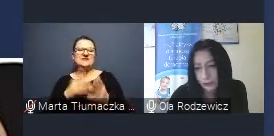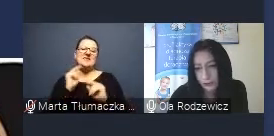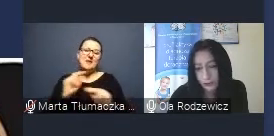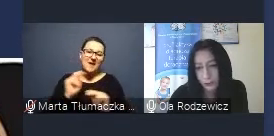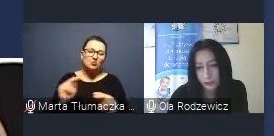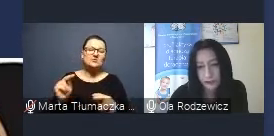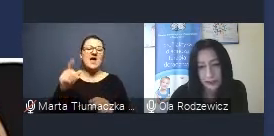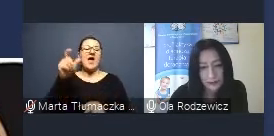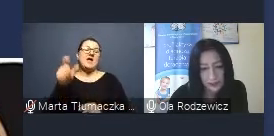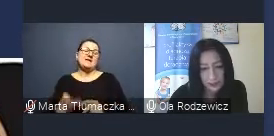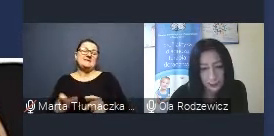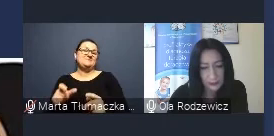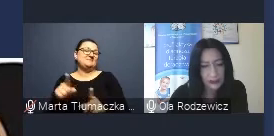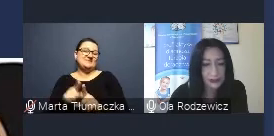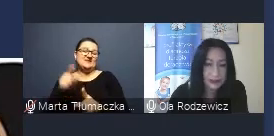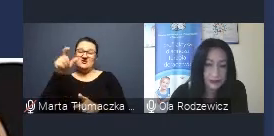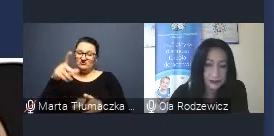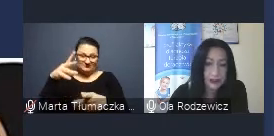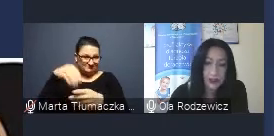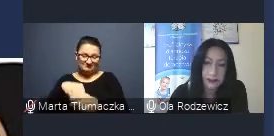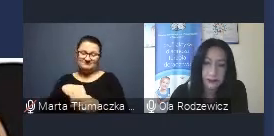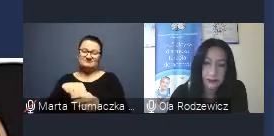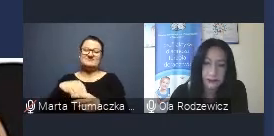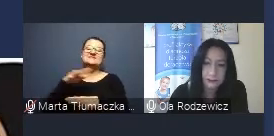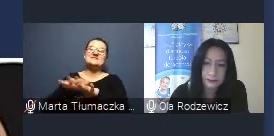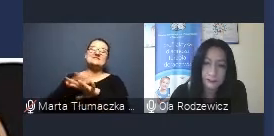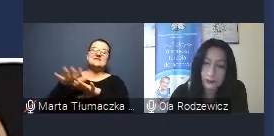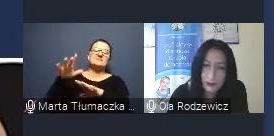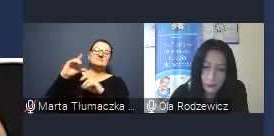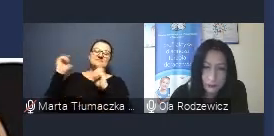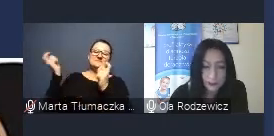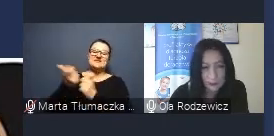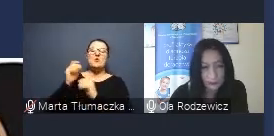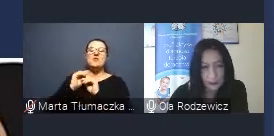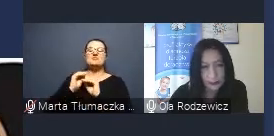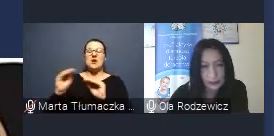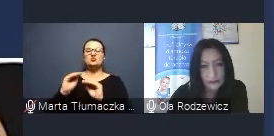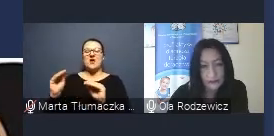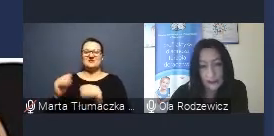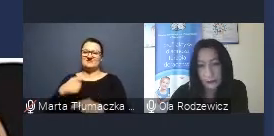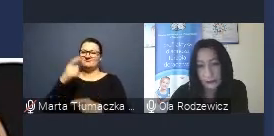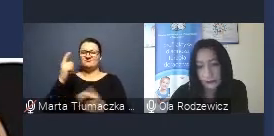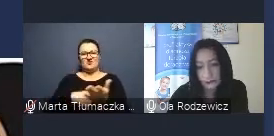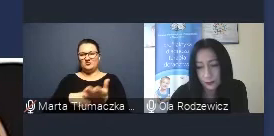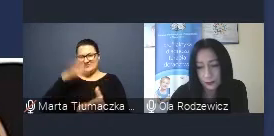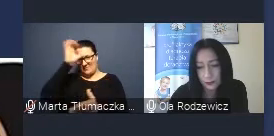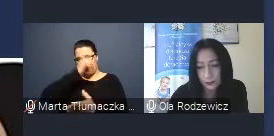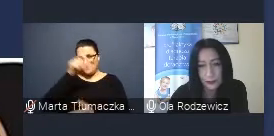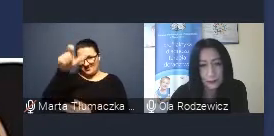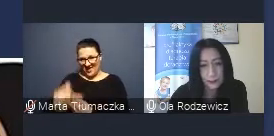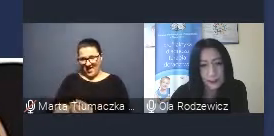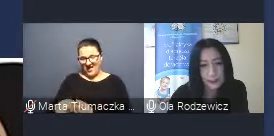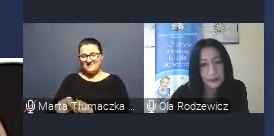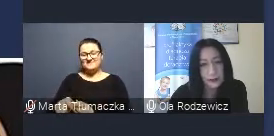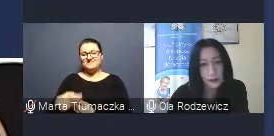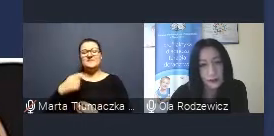często również w samym systemie oświaty niestety o niej się po prostu zapomina. I taką moją